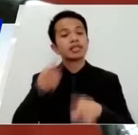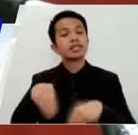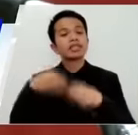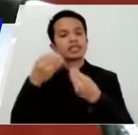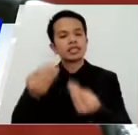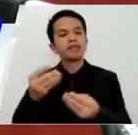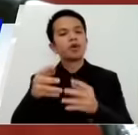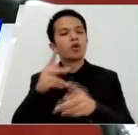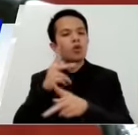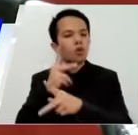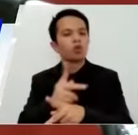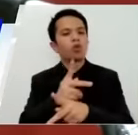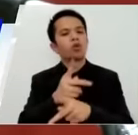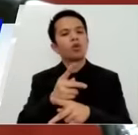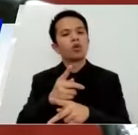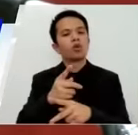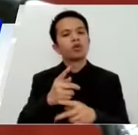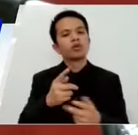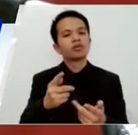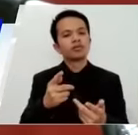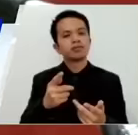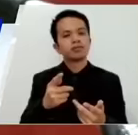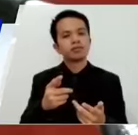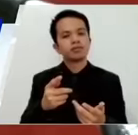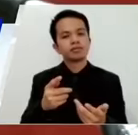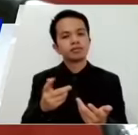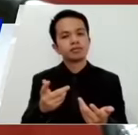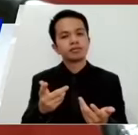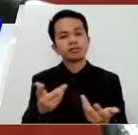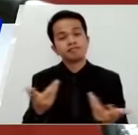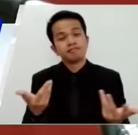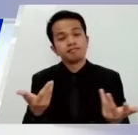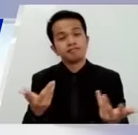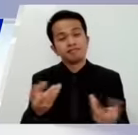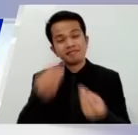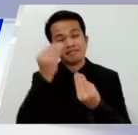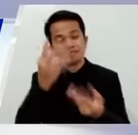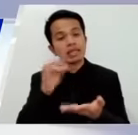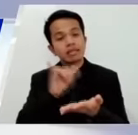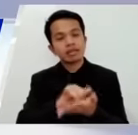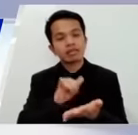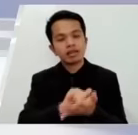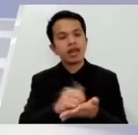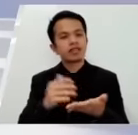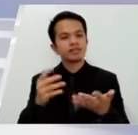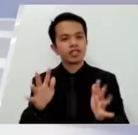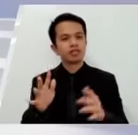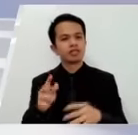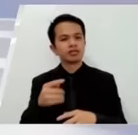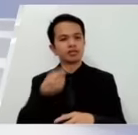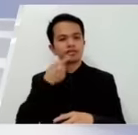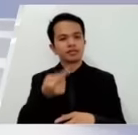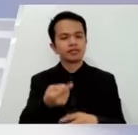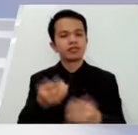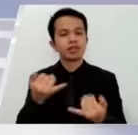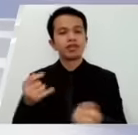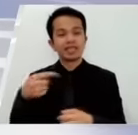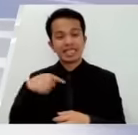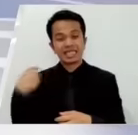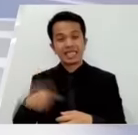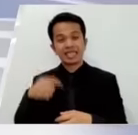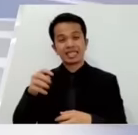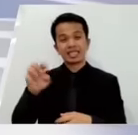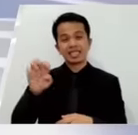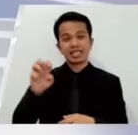protection that is being mounted? Sabi ng Chinese Embassy dito sa Pilipinas, hindi